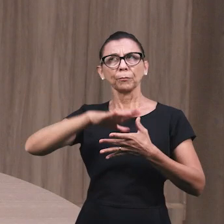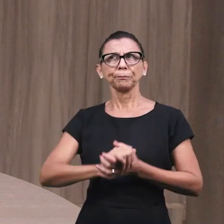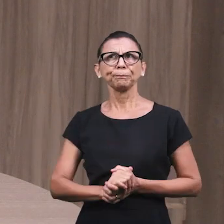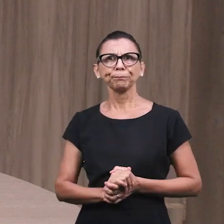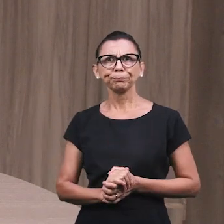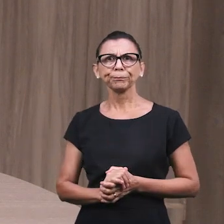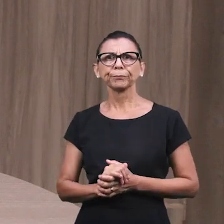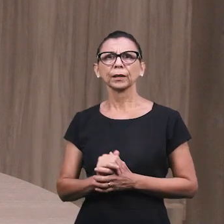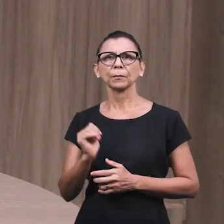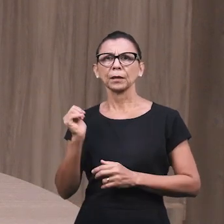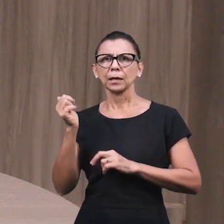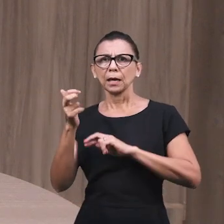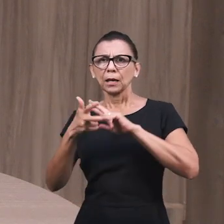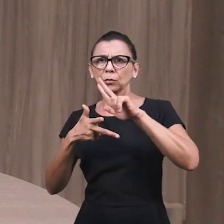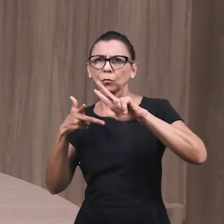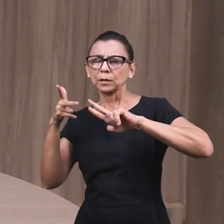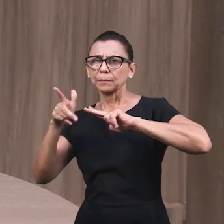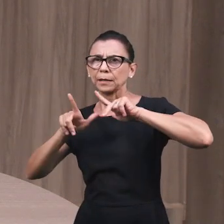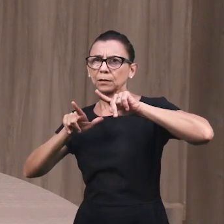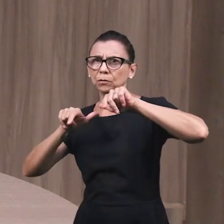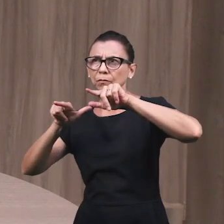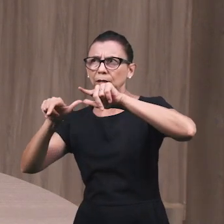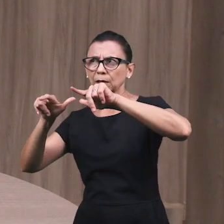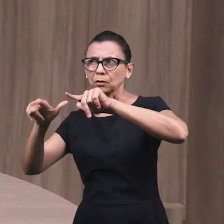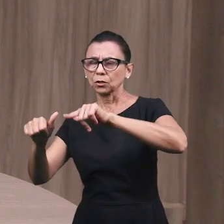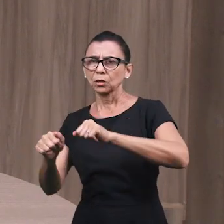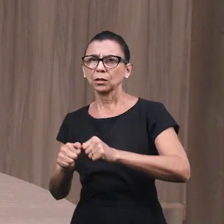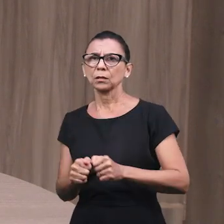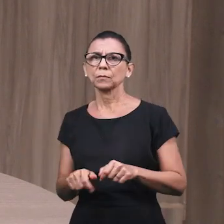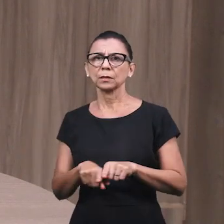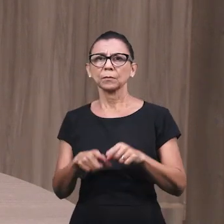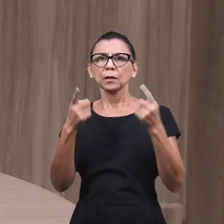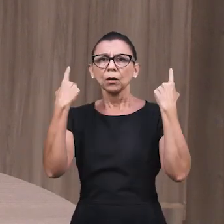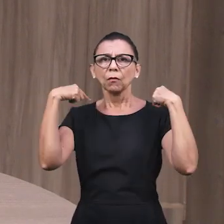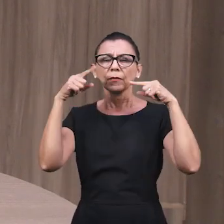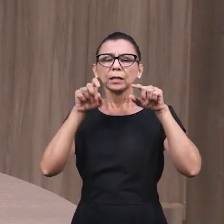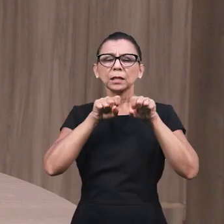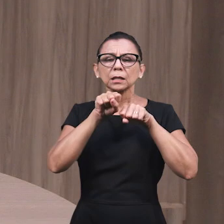appris dans l'Express Nous Voyageons et couché